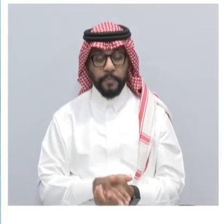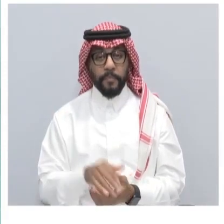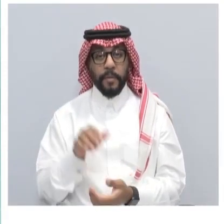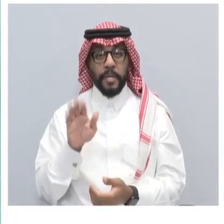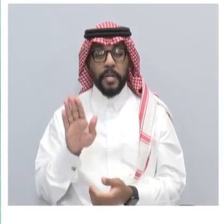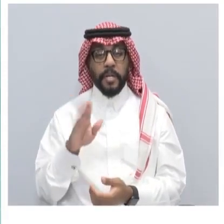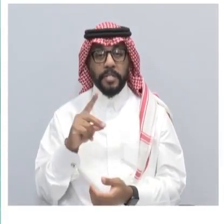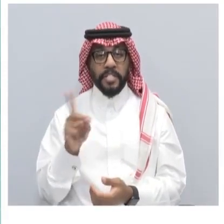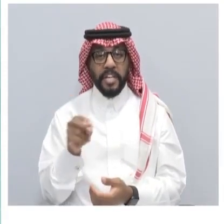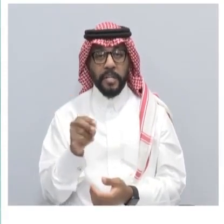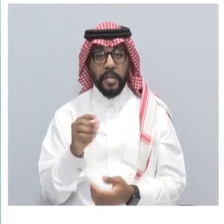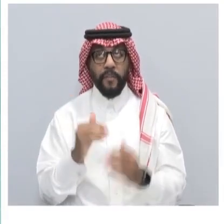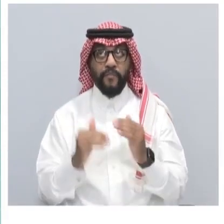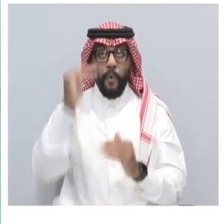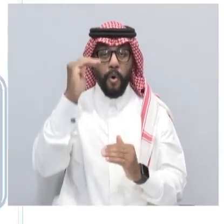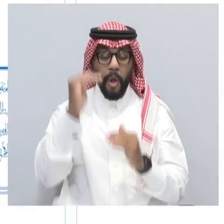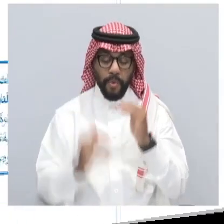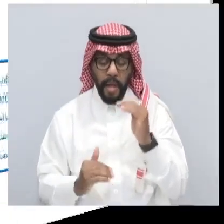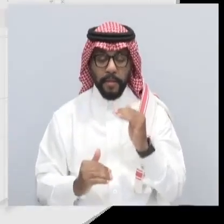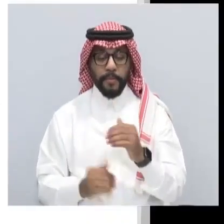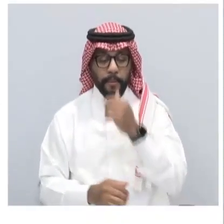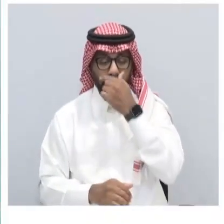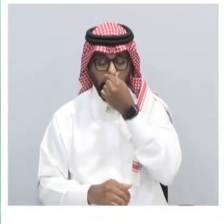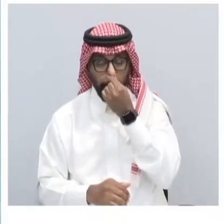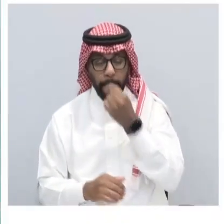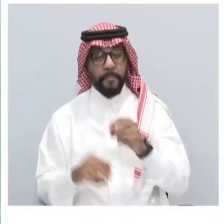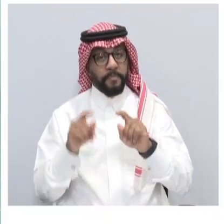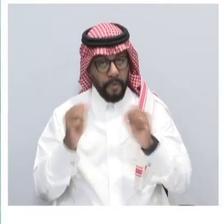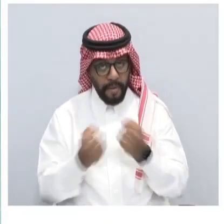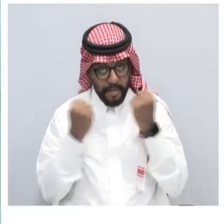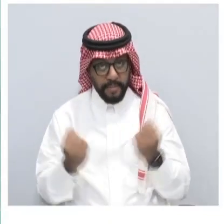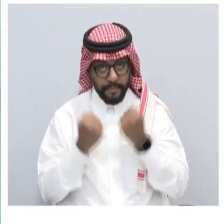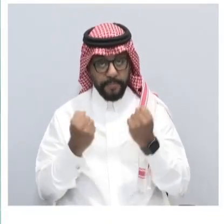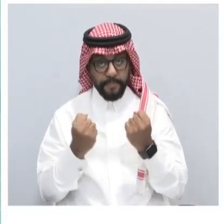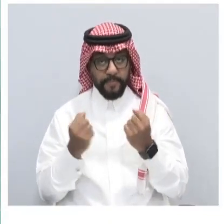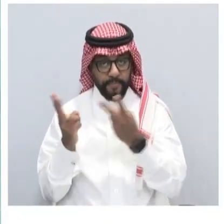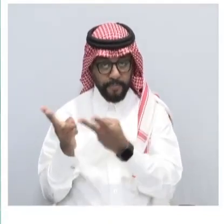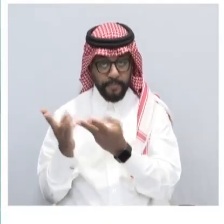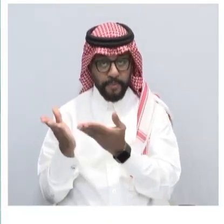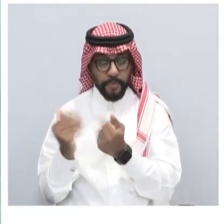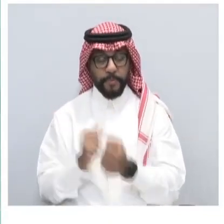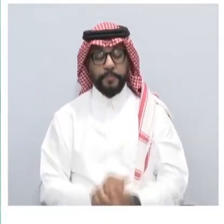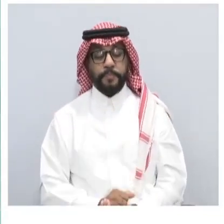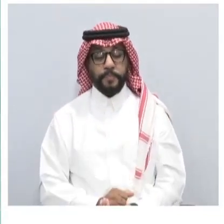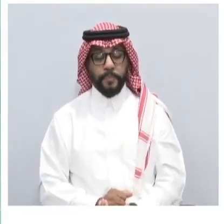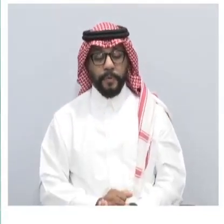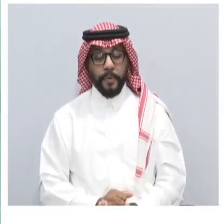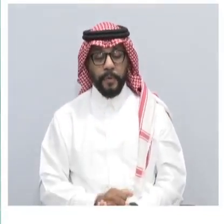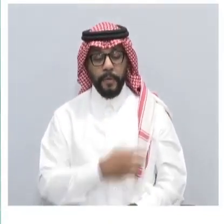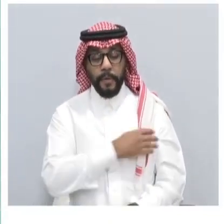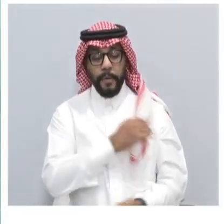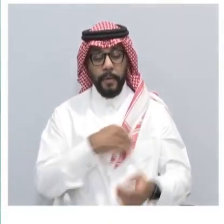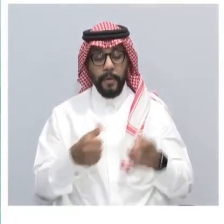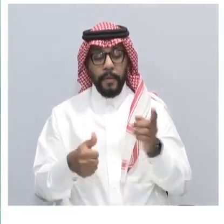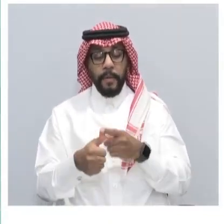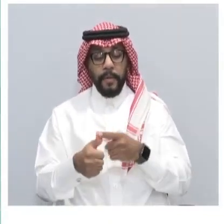سطر بمفرده اعلى او اسفل الصفحه ننفذ هذه الخطوات يا ابناء الطلاب لنلاحظ المسافه البادئه